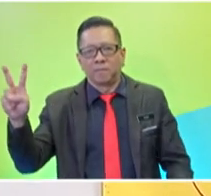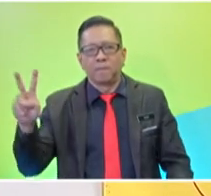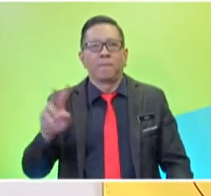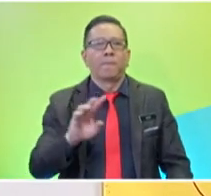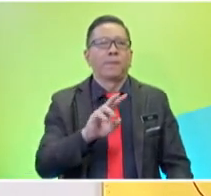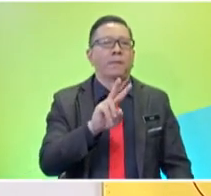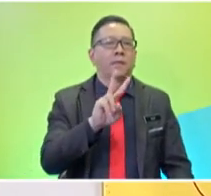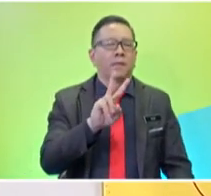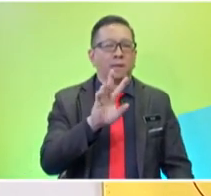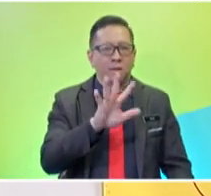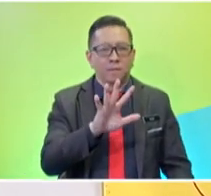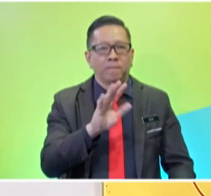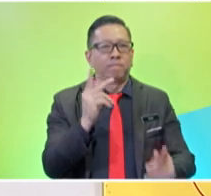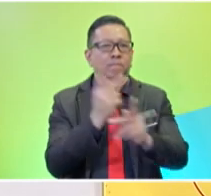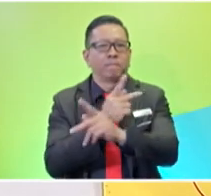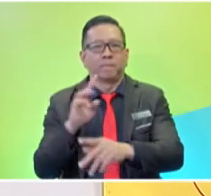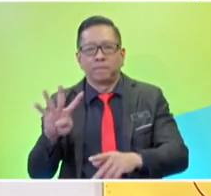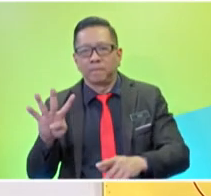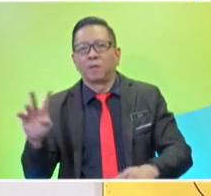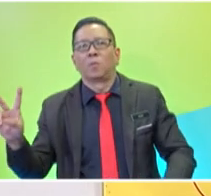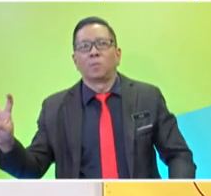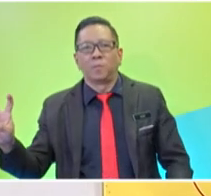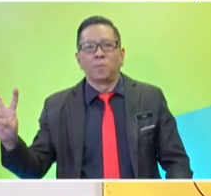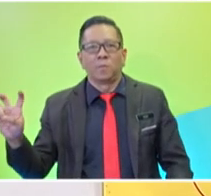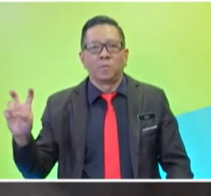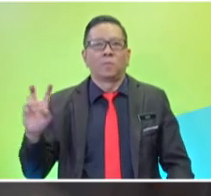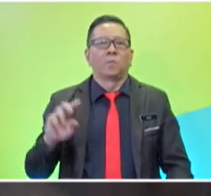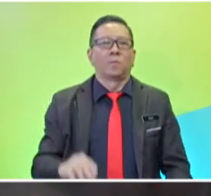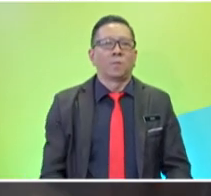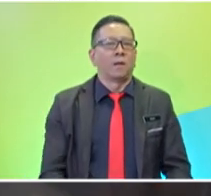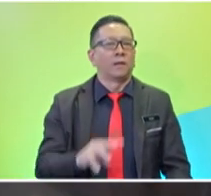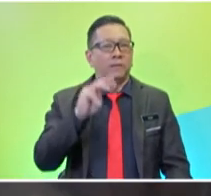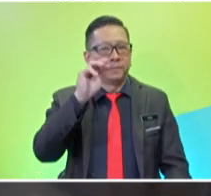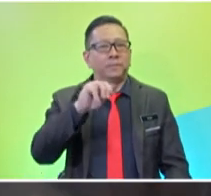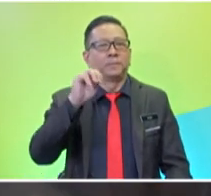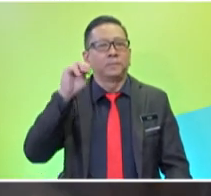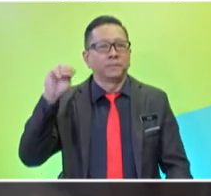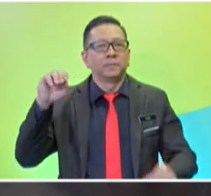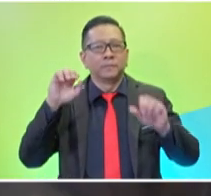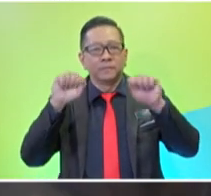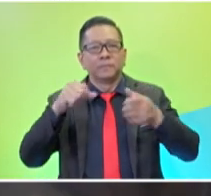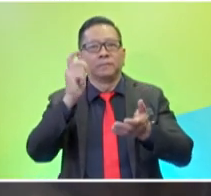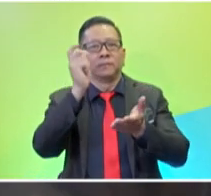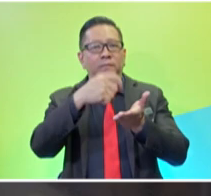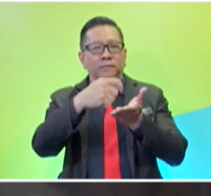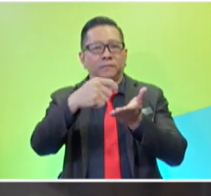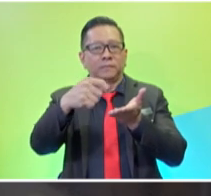20 pun kita akan daratkan dengan empat dan murid juga oke boleh menulis